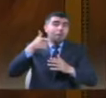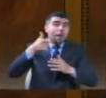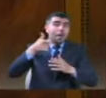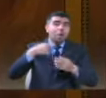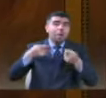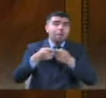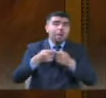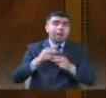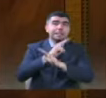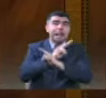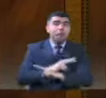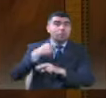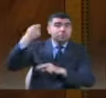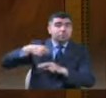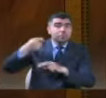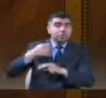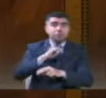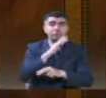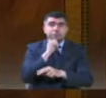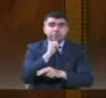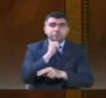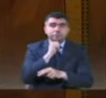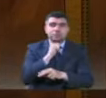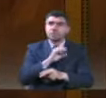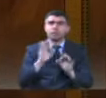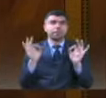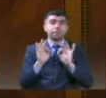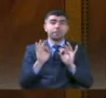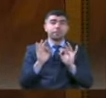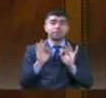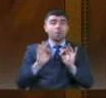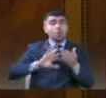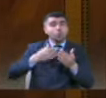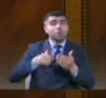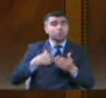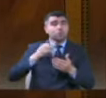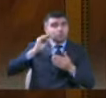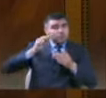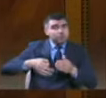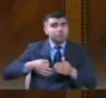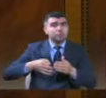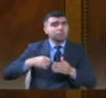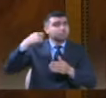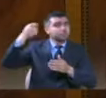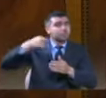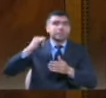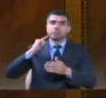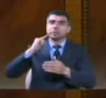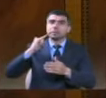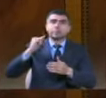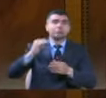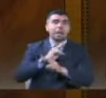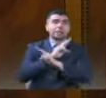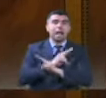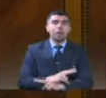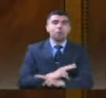بدون يعني مداخيل. خلوني أنا نتحملو، وهما